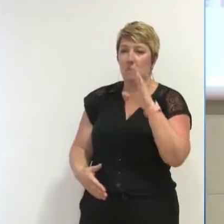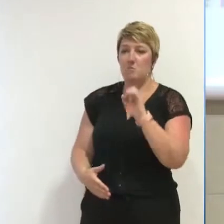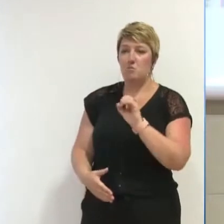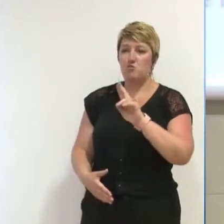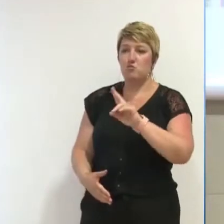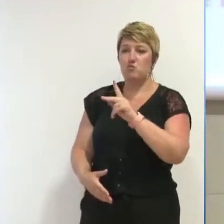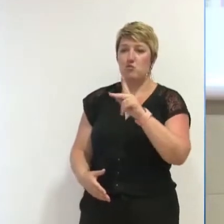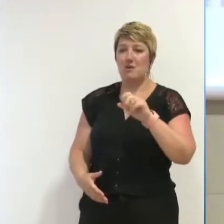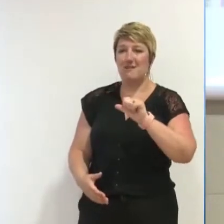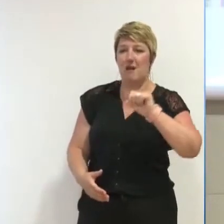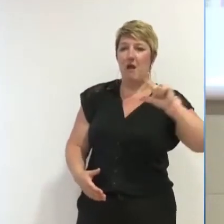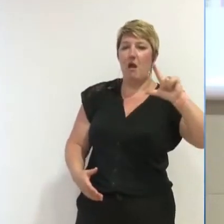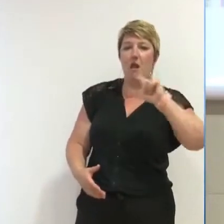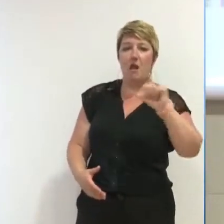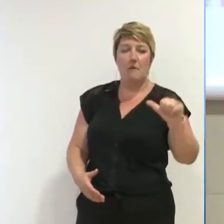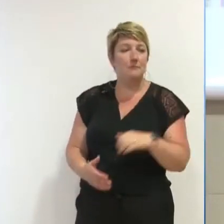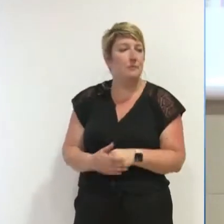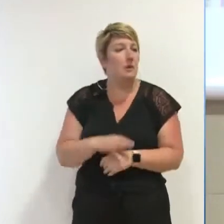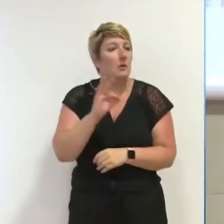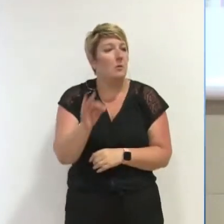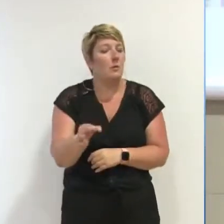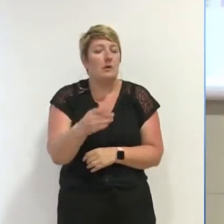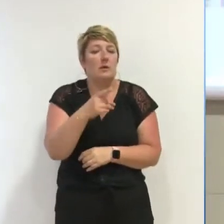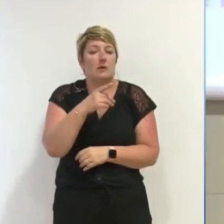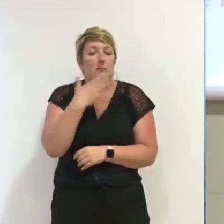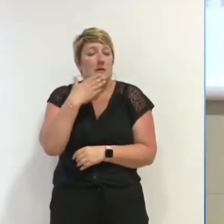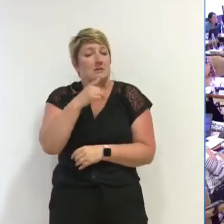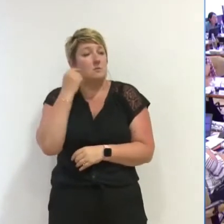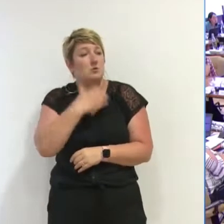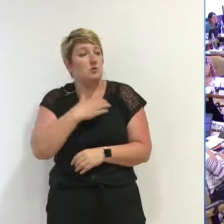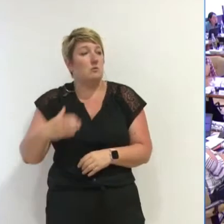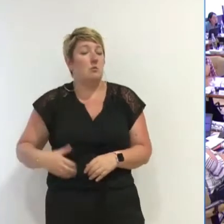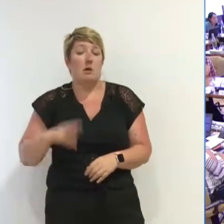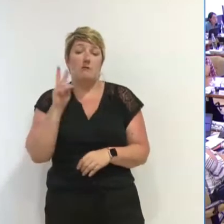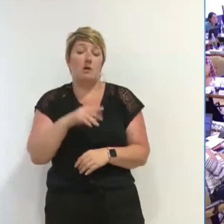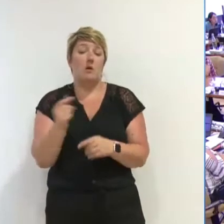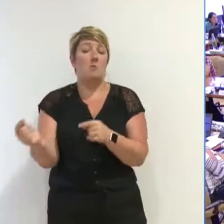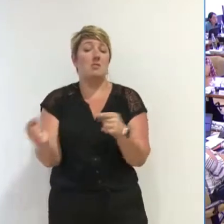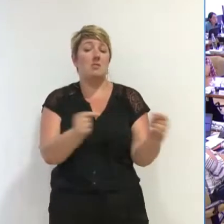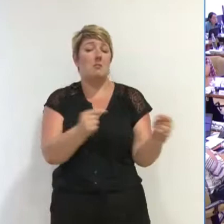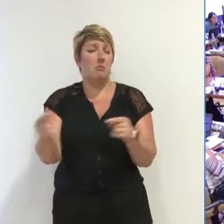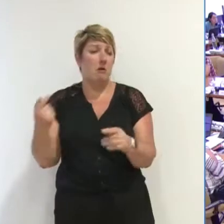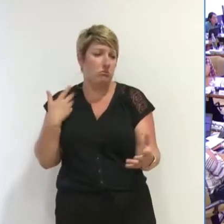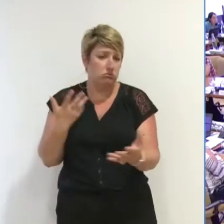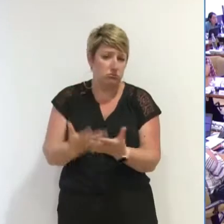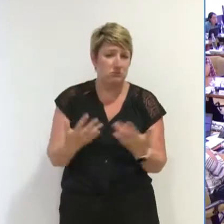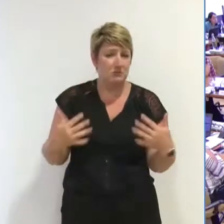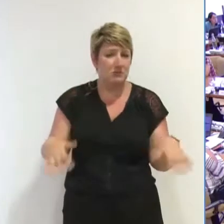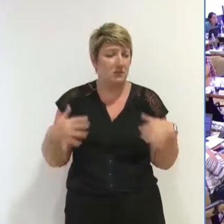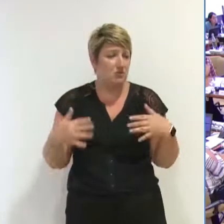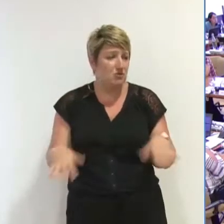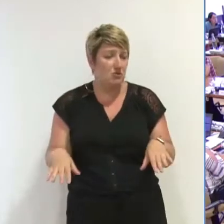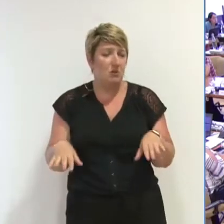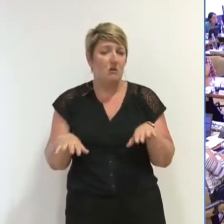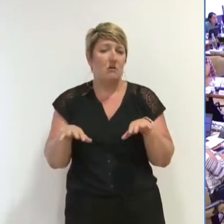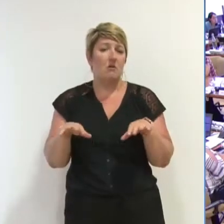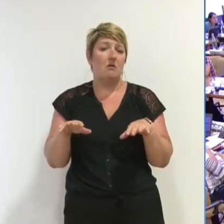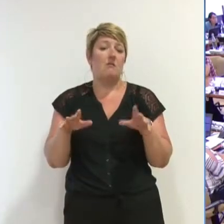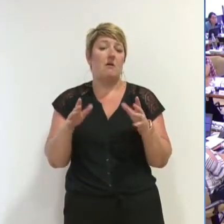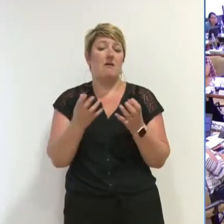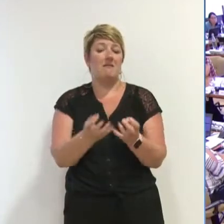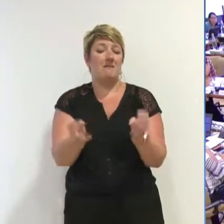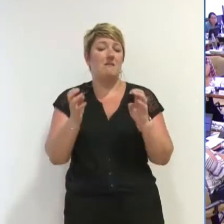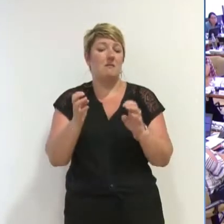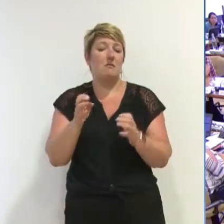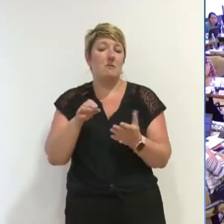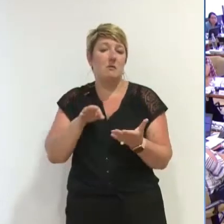Oui, merci Monsieur le maire. Je reprendrai au final des éléments du débat que nous avons déjà eu dans le cadre des orientations du conseil municipal consacré